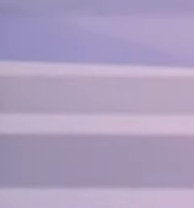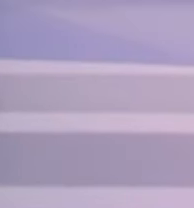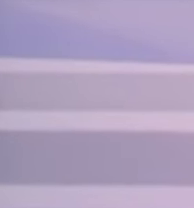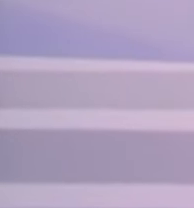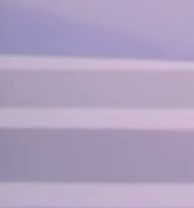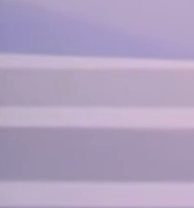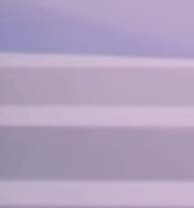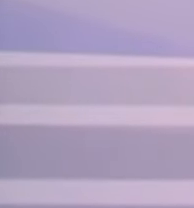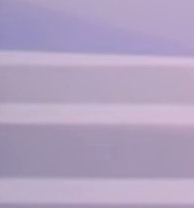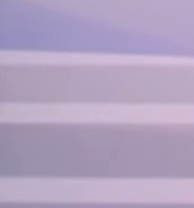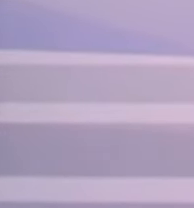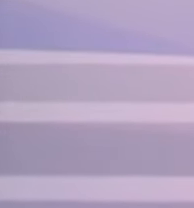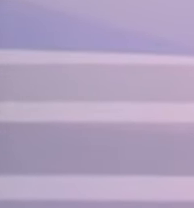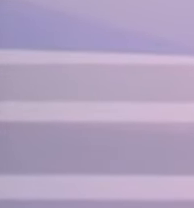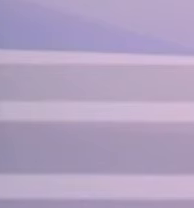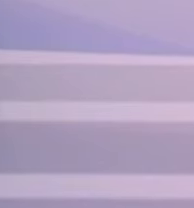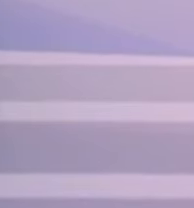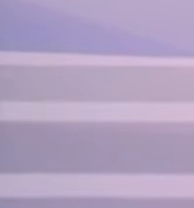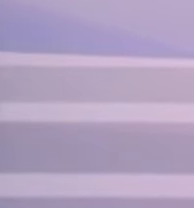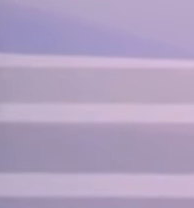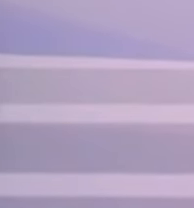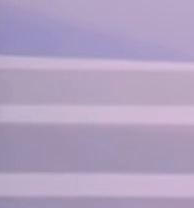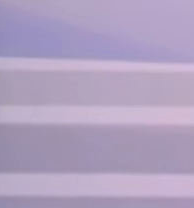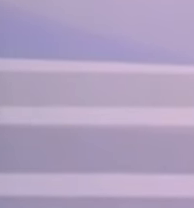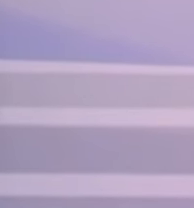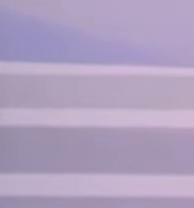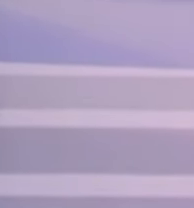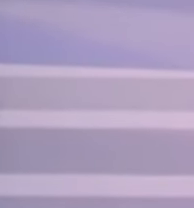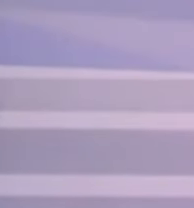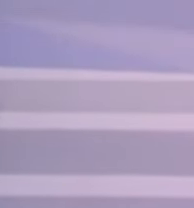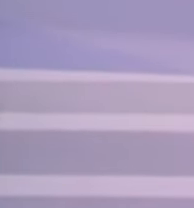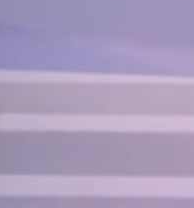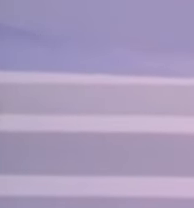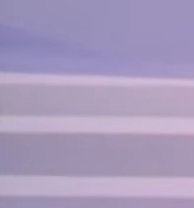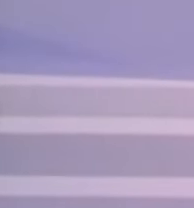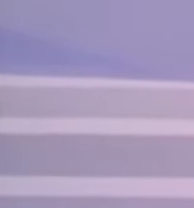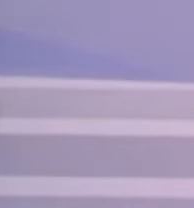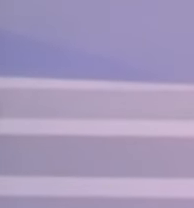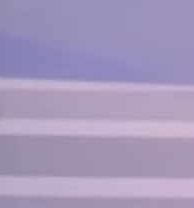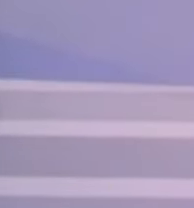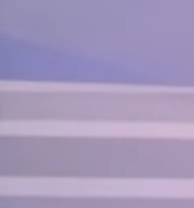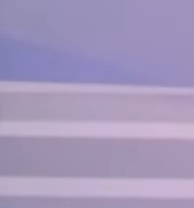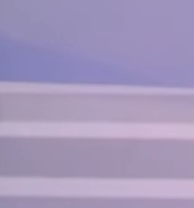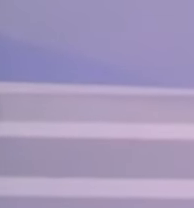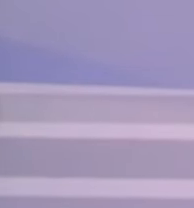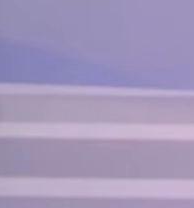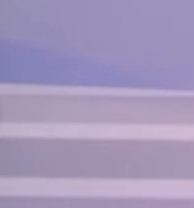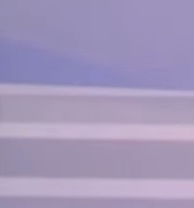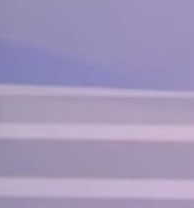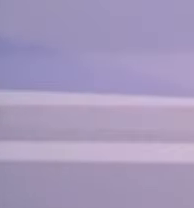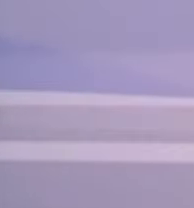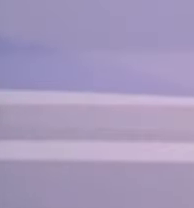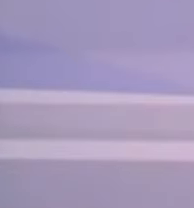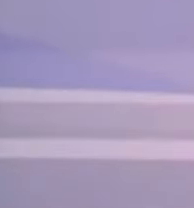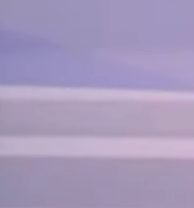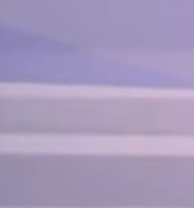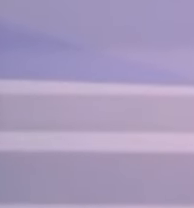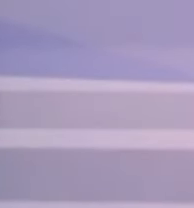Mga kapuso, patuloy na tumutok sa mga balita. Mag-subscribe sa GMA Integrated News sa YouTube. Sa mga kapuso